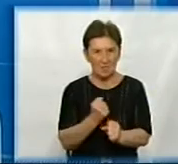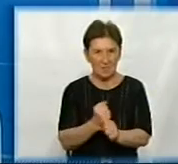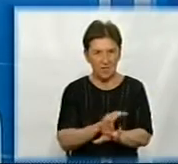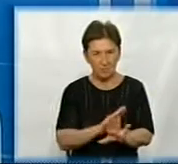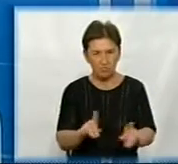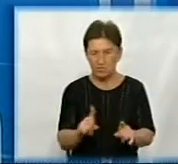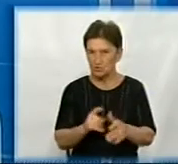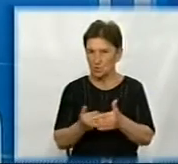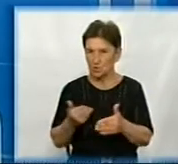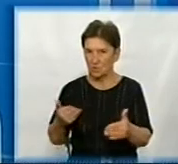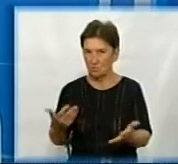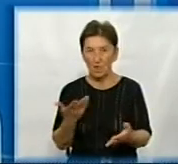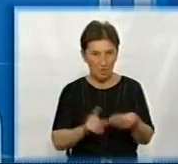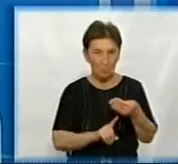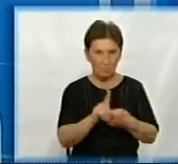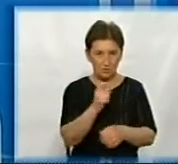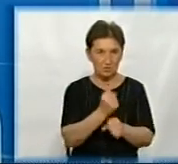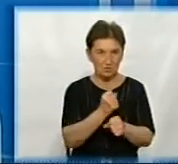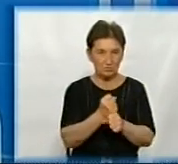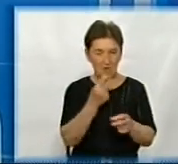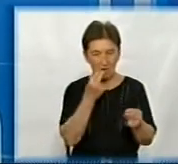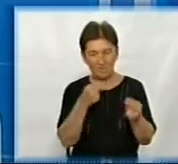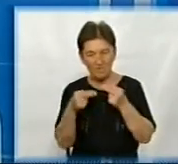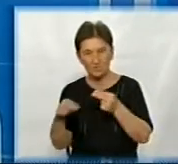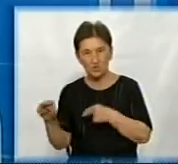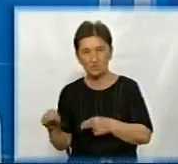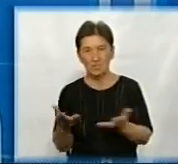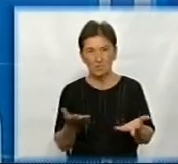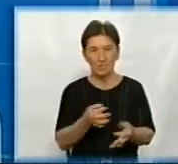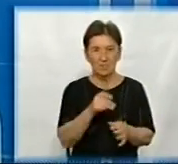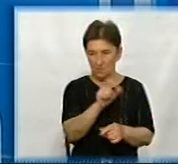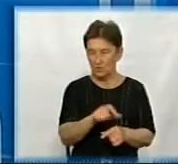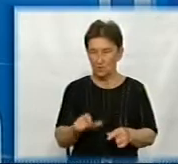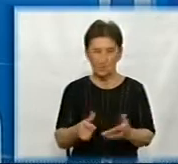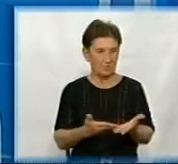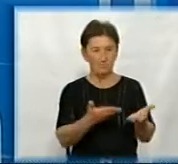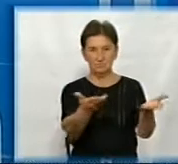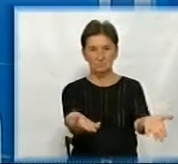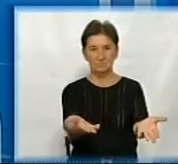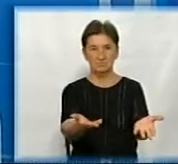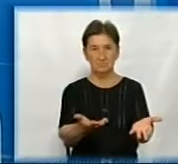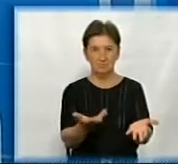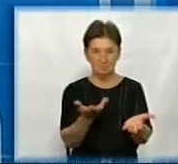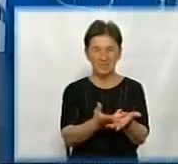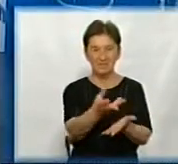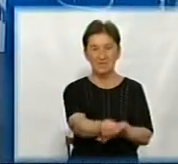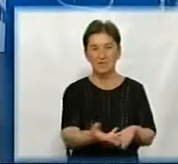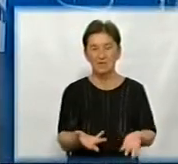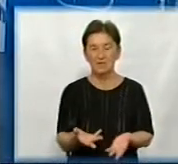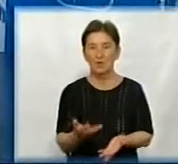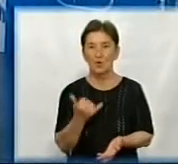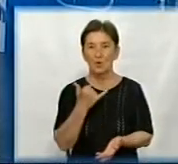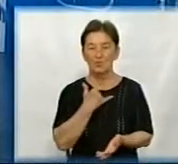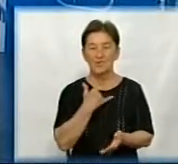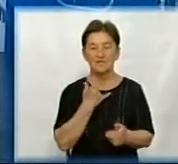Ну, почали працювати ефективніше, пішли в народ і сказали, люди... Будь ласка, платіть. Придивились угоди оренди. У нас змінився